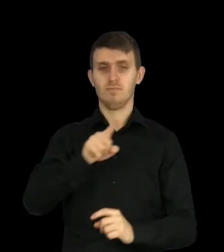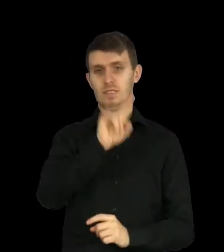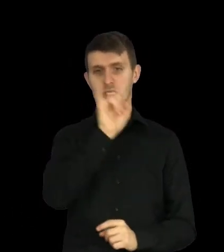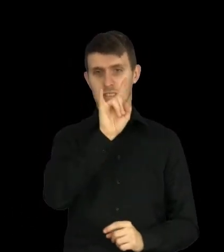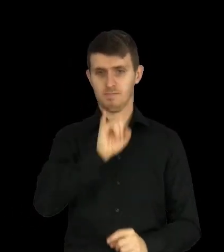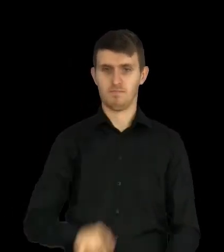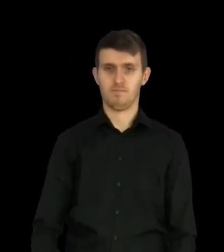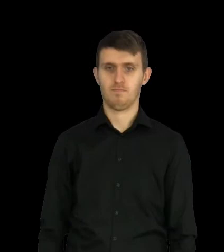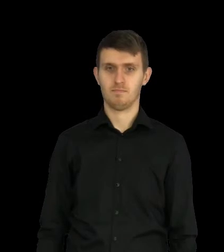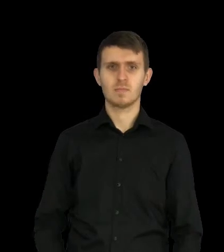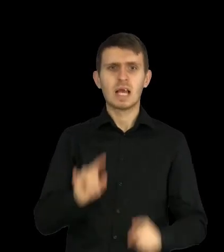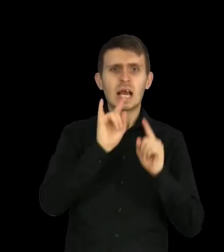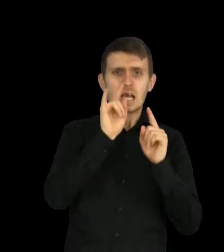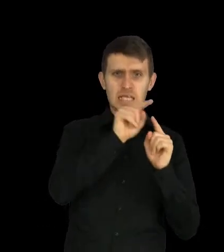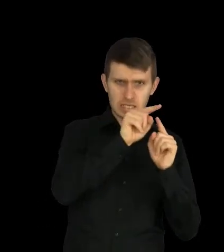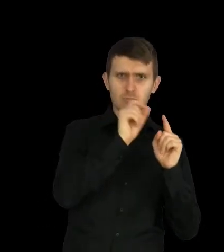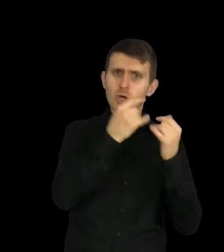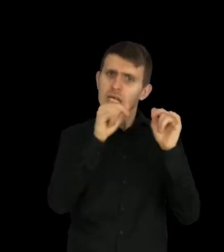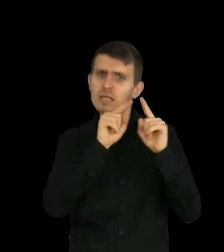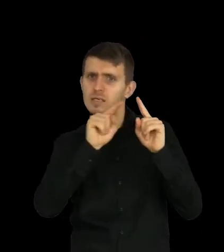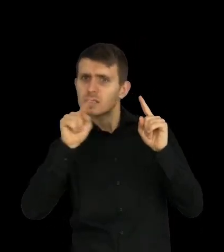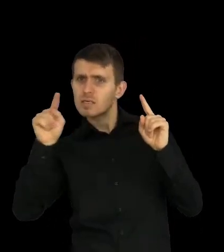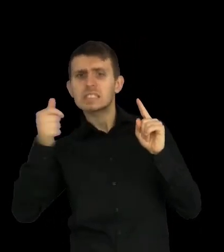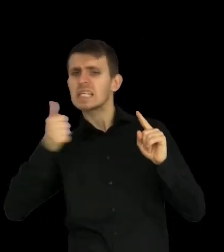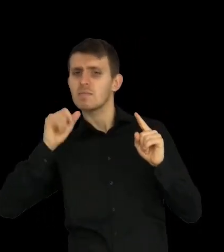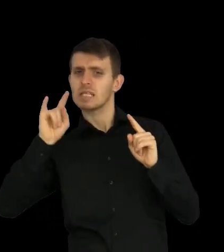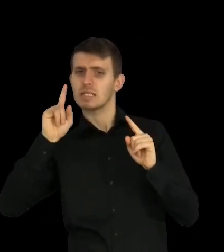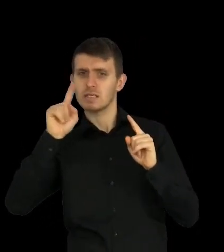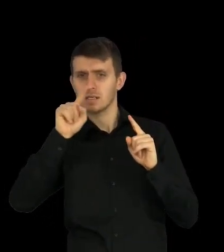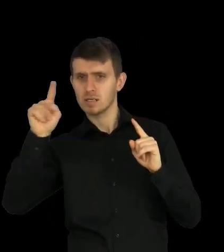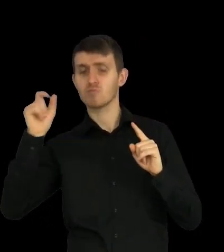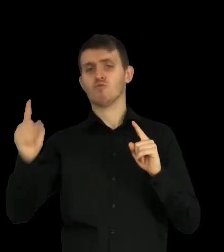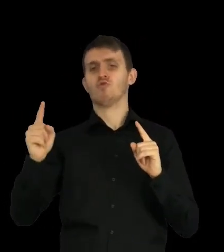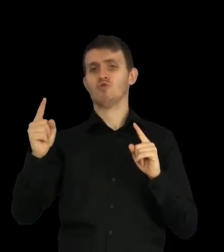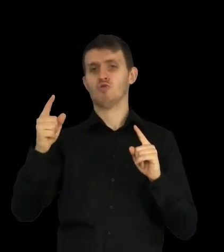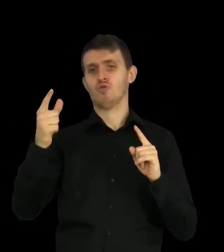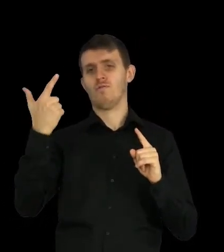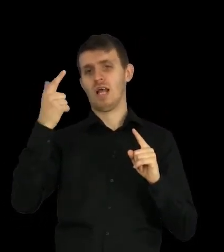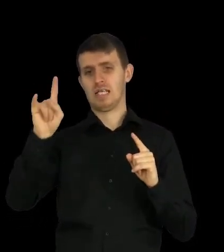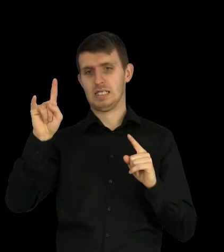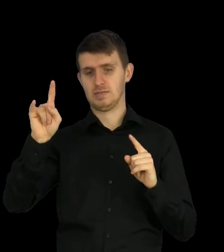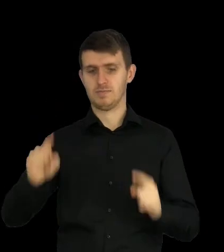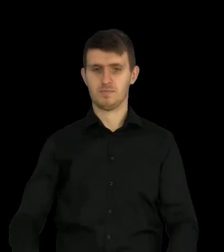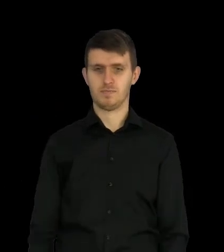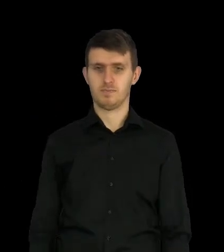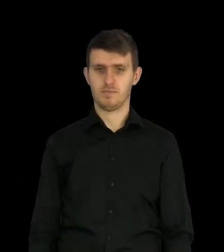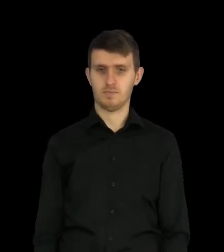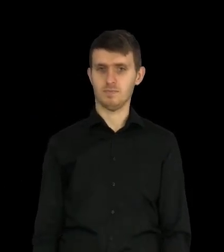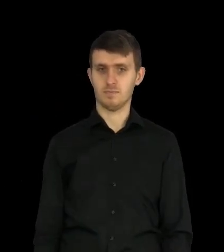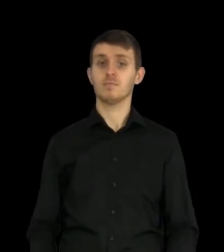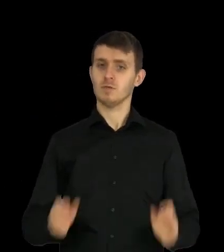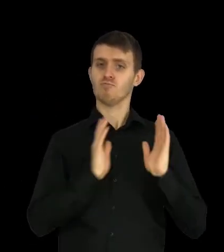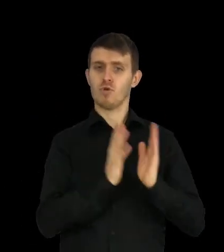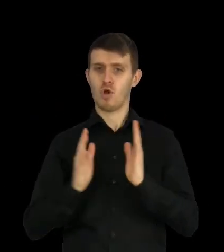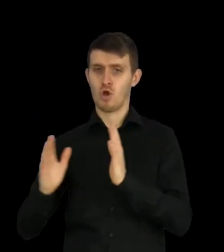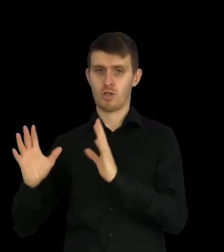Zacznijmy od składników z samym Y. Czy poza tym minus 3Y są jeszcze jakieś? Tak, jest jeszcze to 2Y.